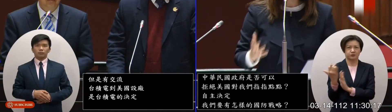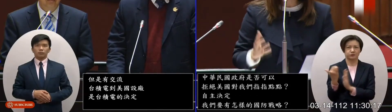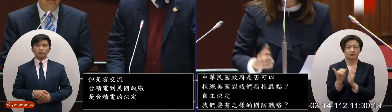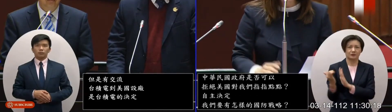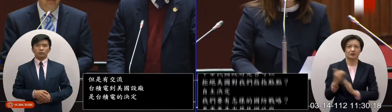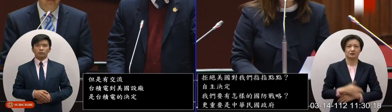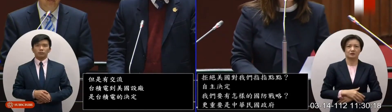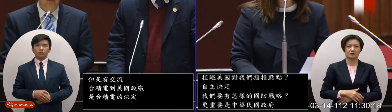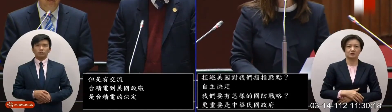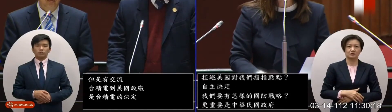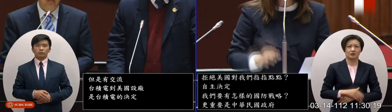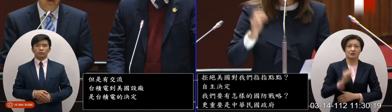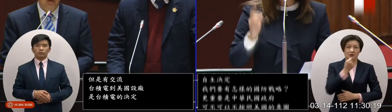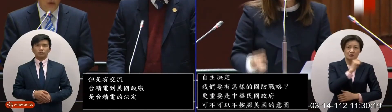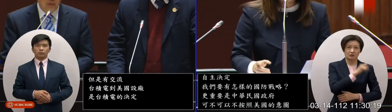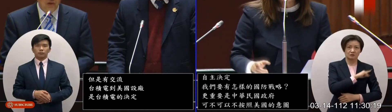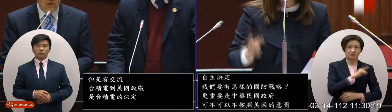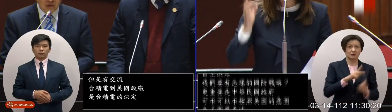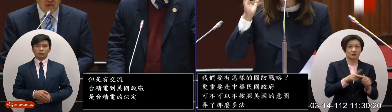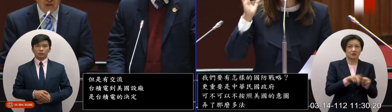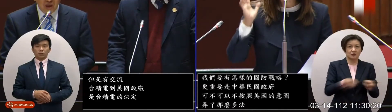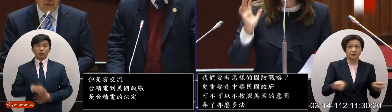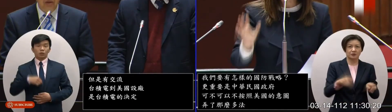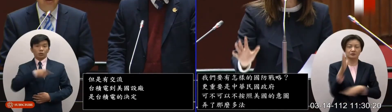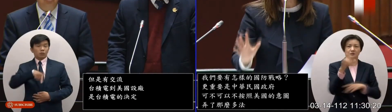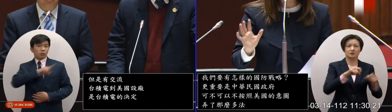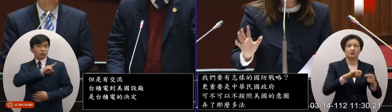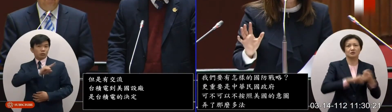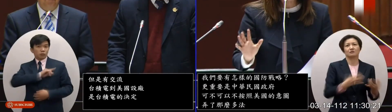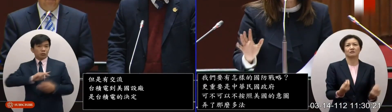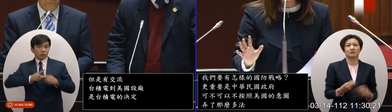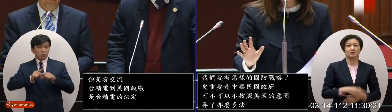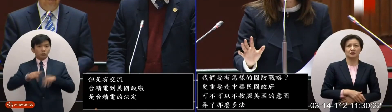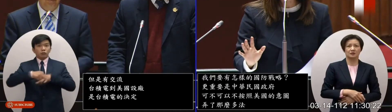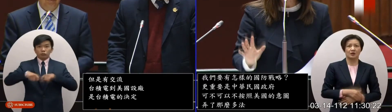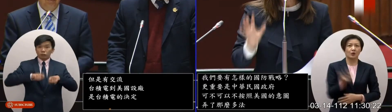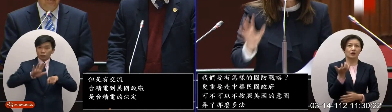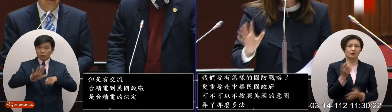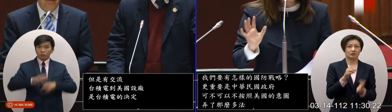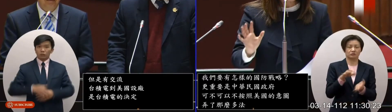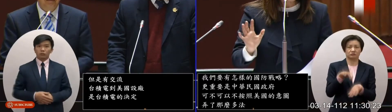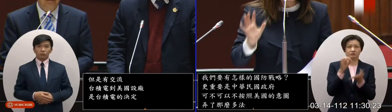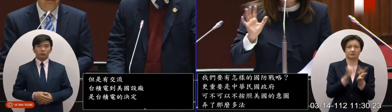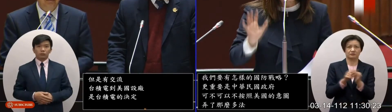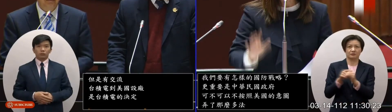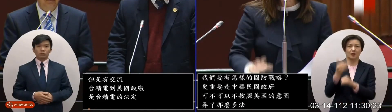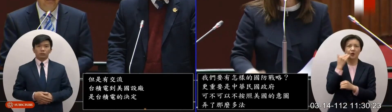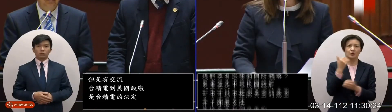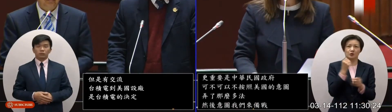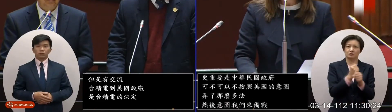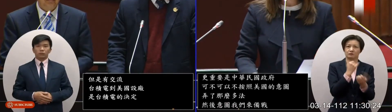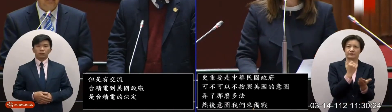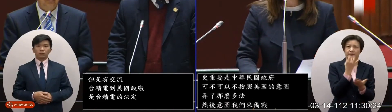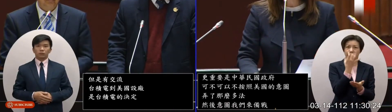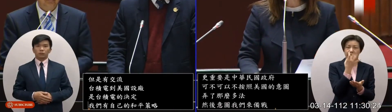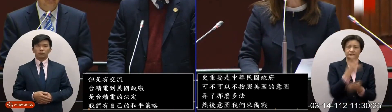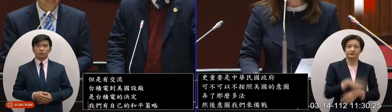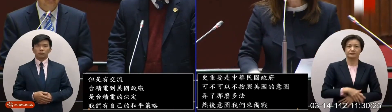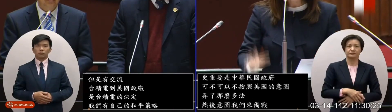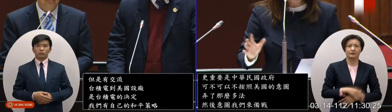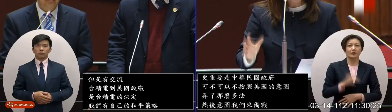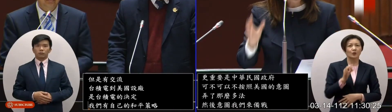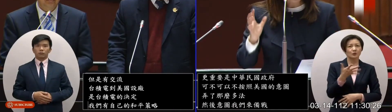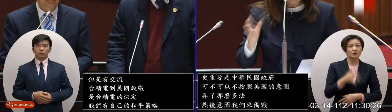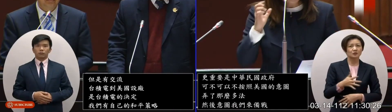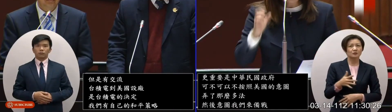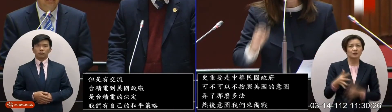我们自己的和平策略？如果我刚刚提到的这些都不能够达到的话，我们为什么要